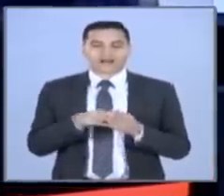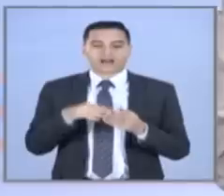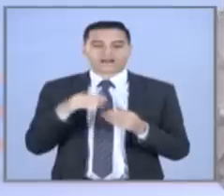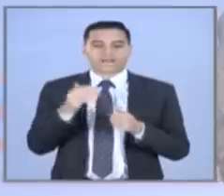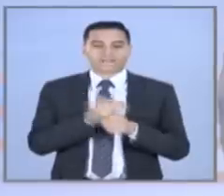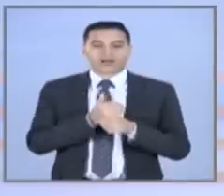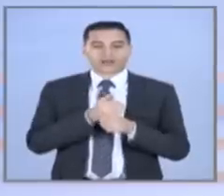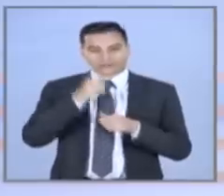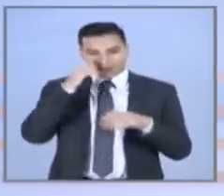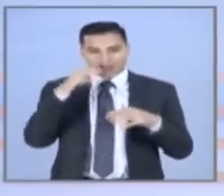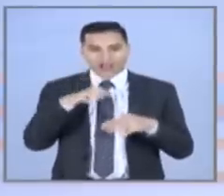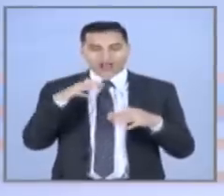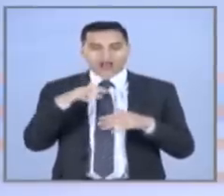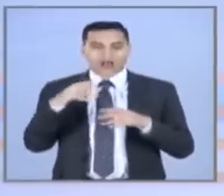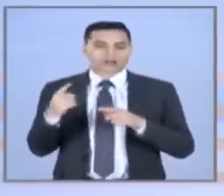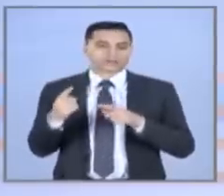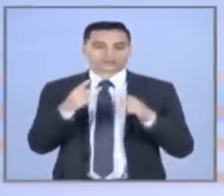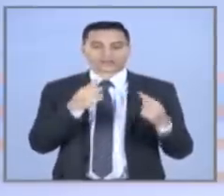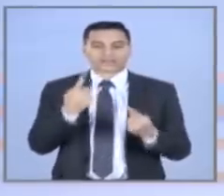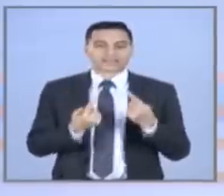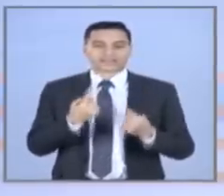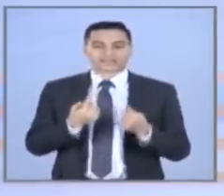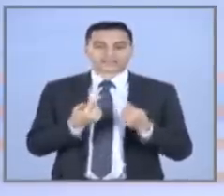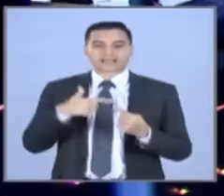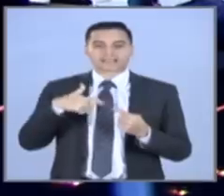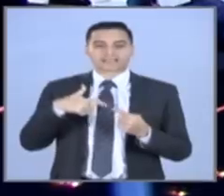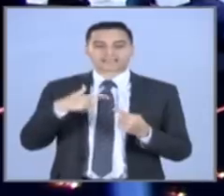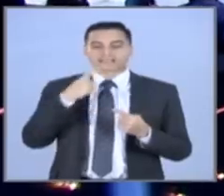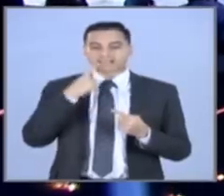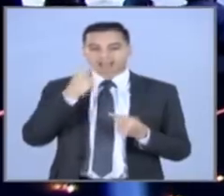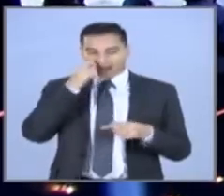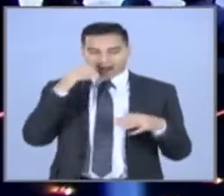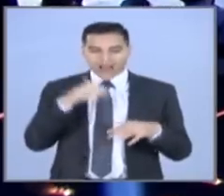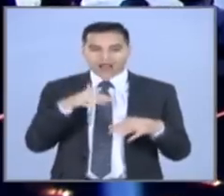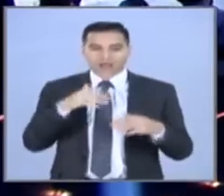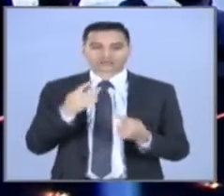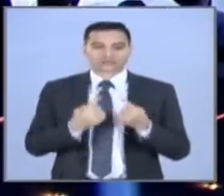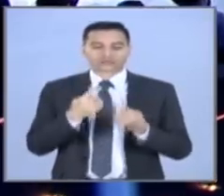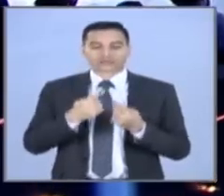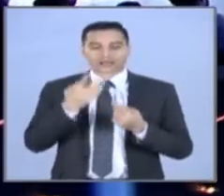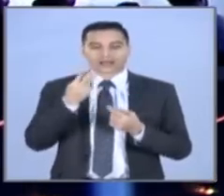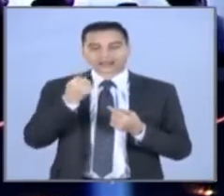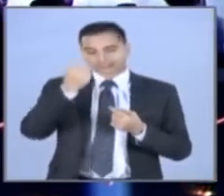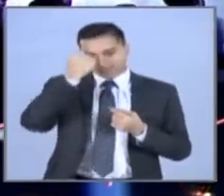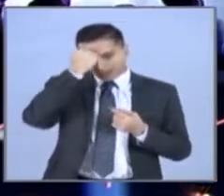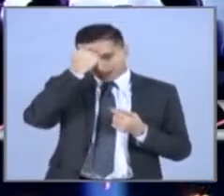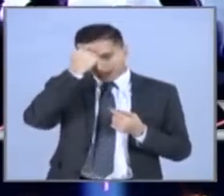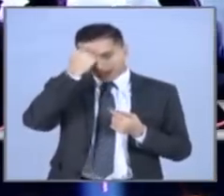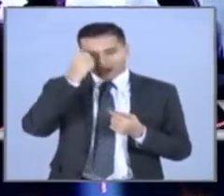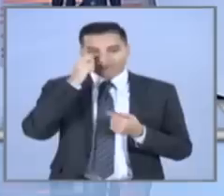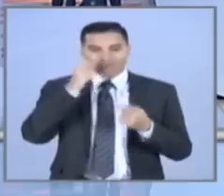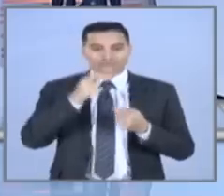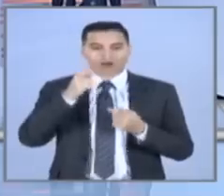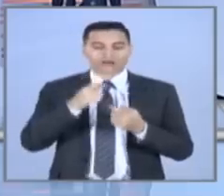أيسلندا، وخلال 60 سنة استقر فيها حوالي 30,000 نرويجي.